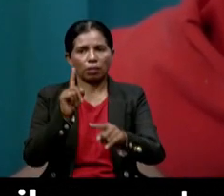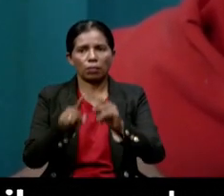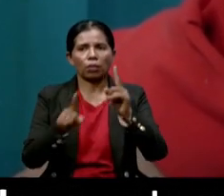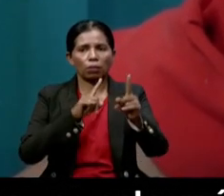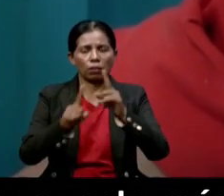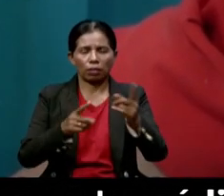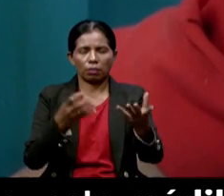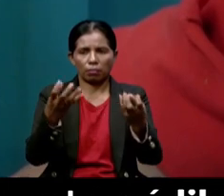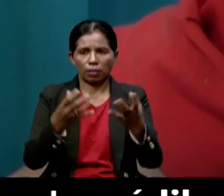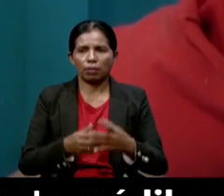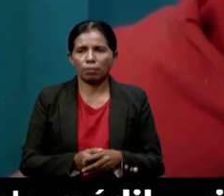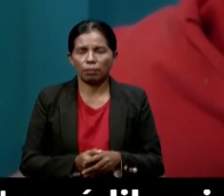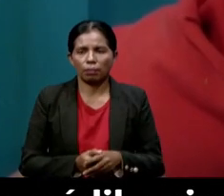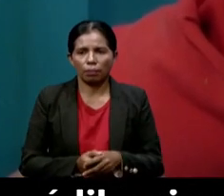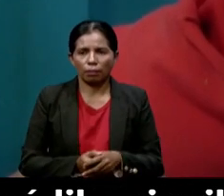ma bara